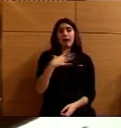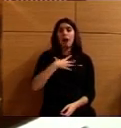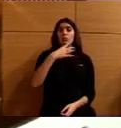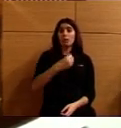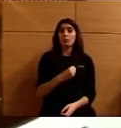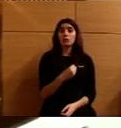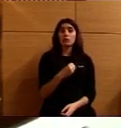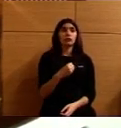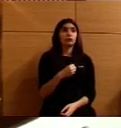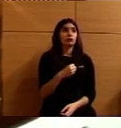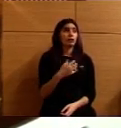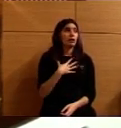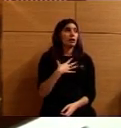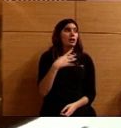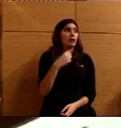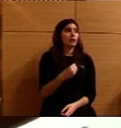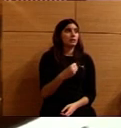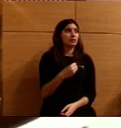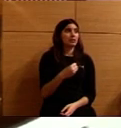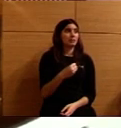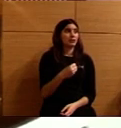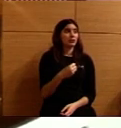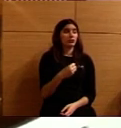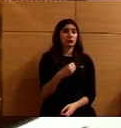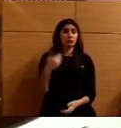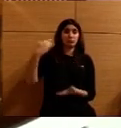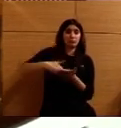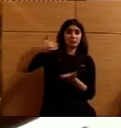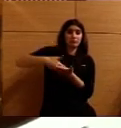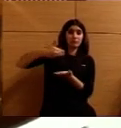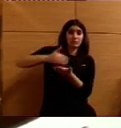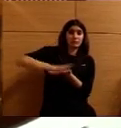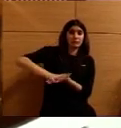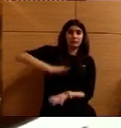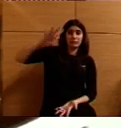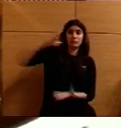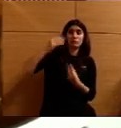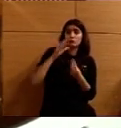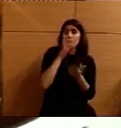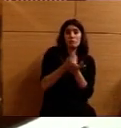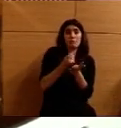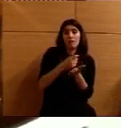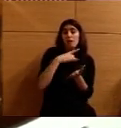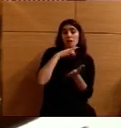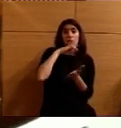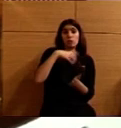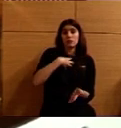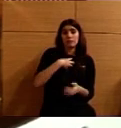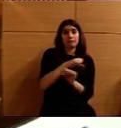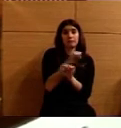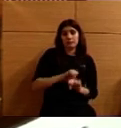ajuntaments estem recibint verdaderes avalanxes de peticions perquè no arriben a poder pagar la factura de la